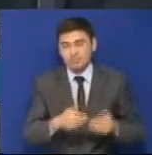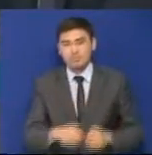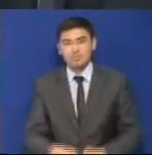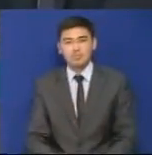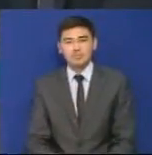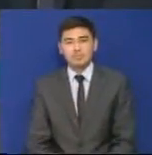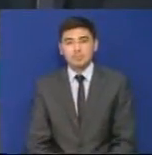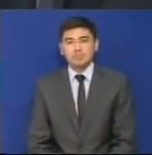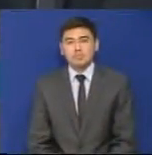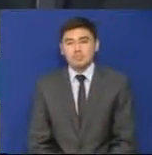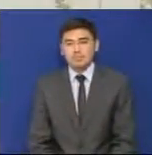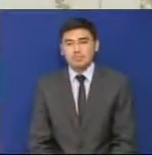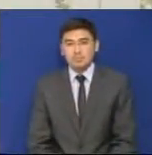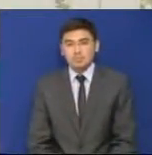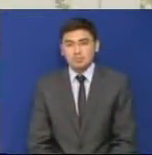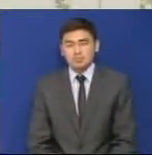жолдағым келеді.